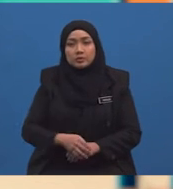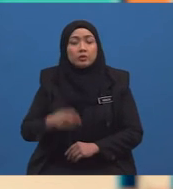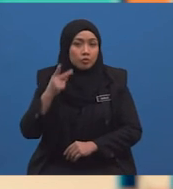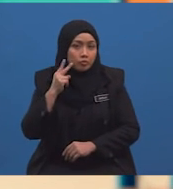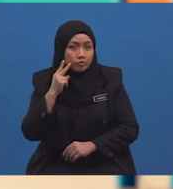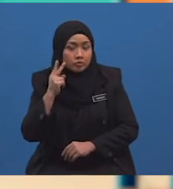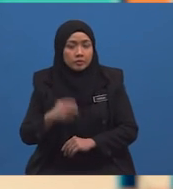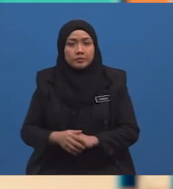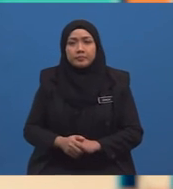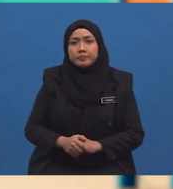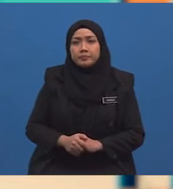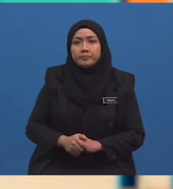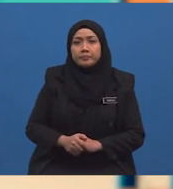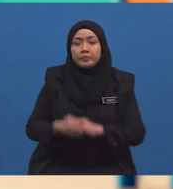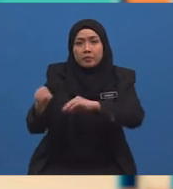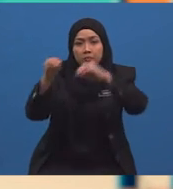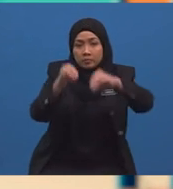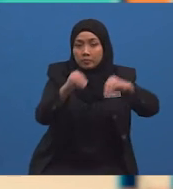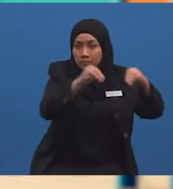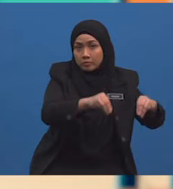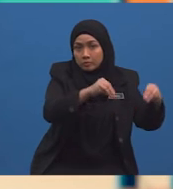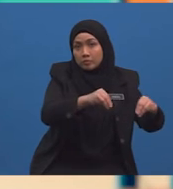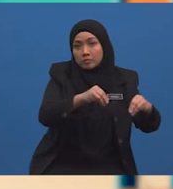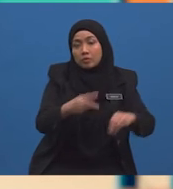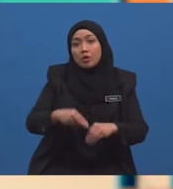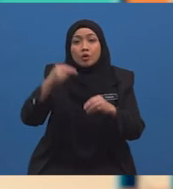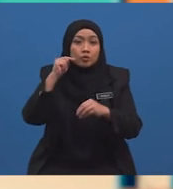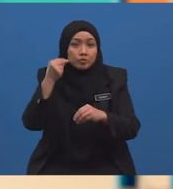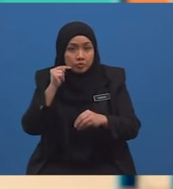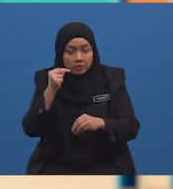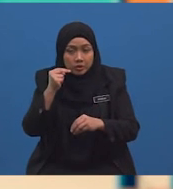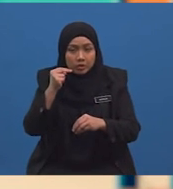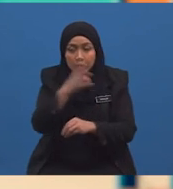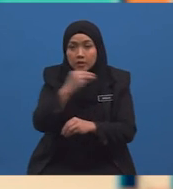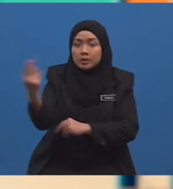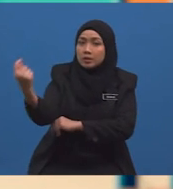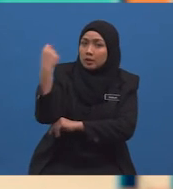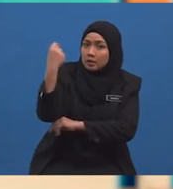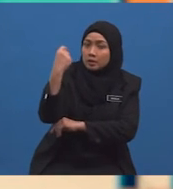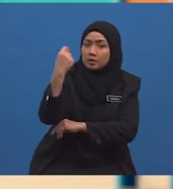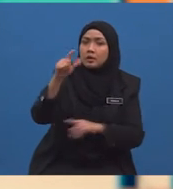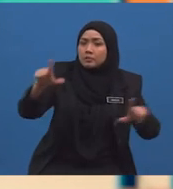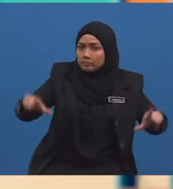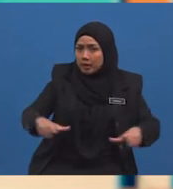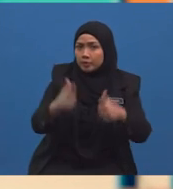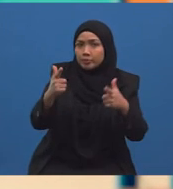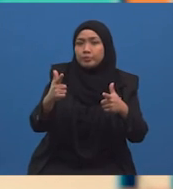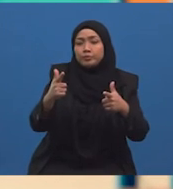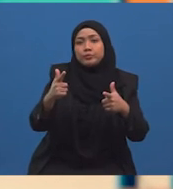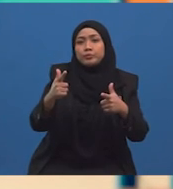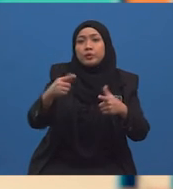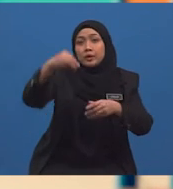Kitar nutrien merupakan pemindahan nutrien dan tenaga yang berlaku secara berterusan dalam suatu